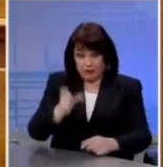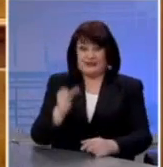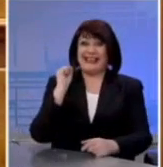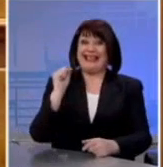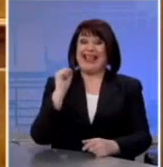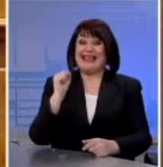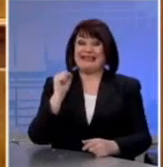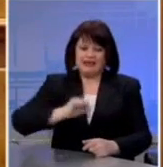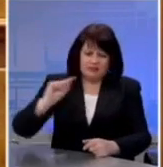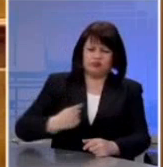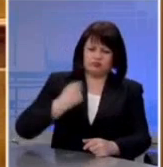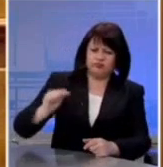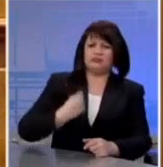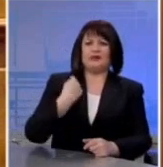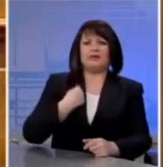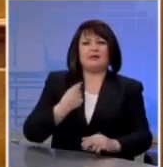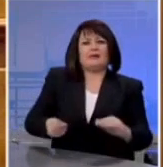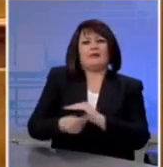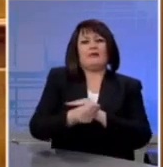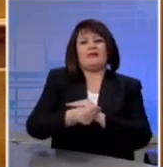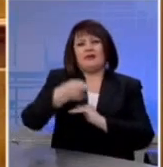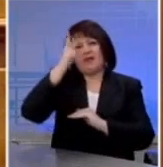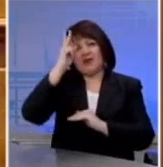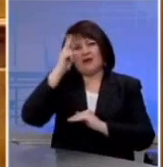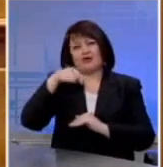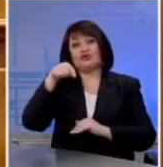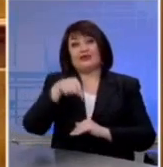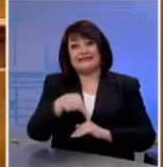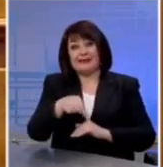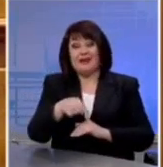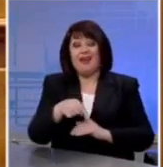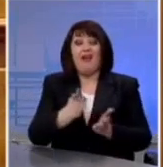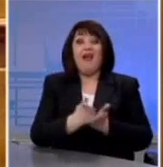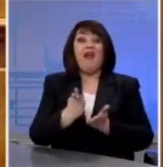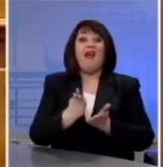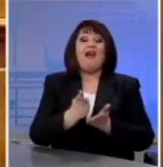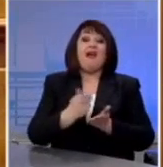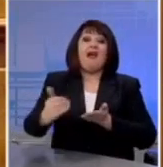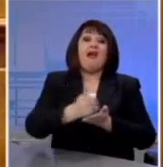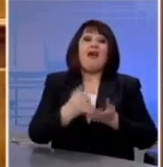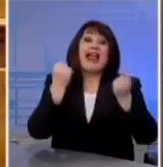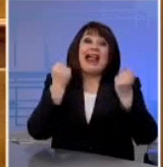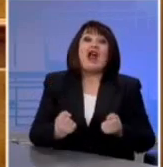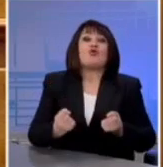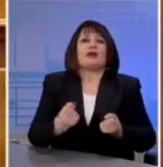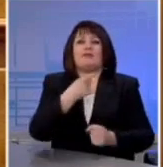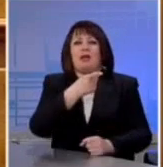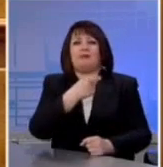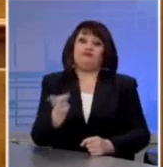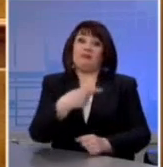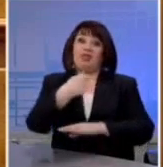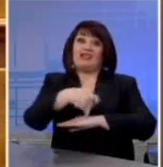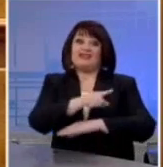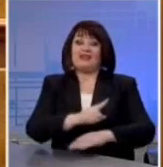που ξεφουρκούσε εις βάρος μου έπαιρνε μίζες από τους Γερμανούς και σήμερα διώδεται για κακούργημα. Το ίδιο έγινε με την υπόθεση Λιακουνάκου. Λένε